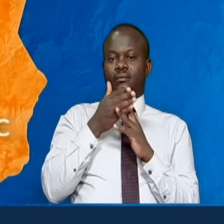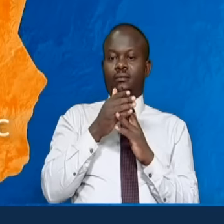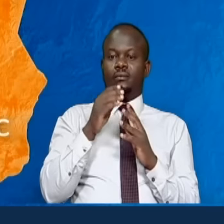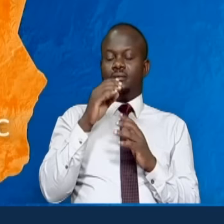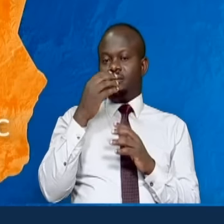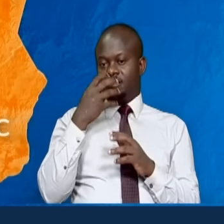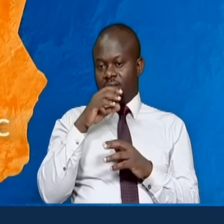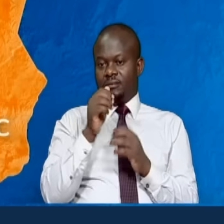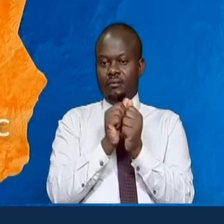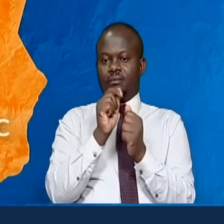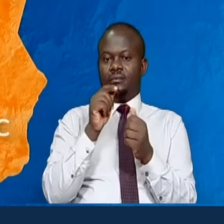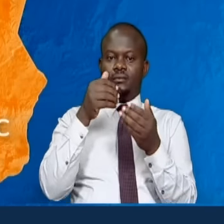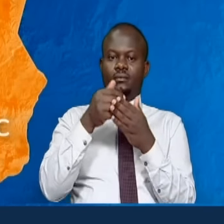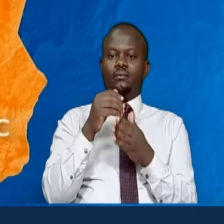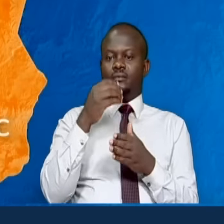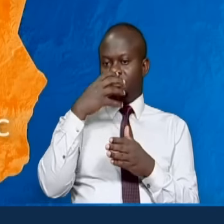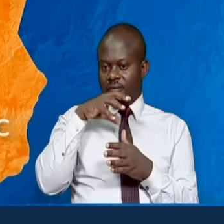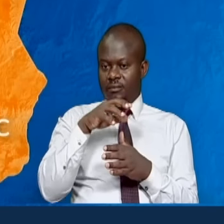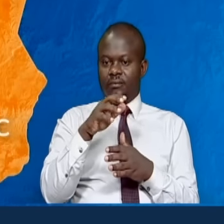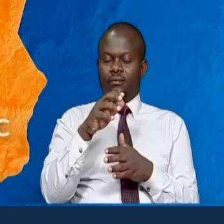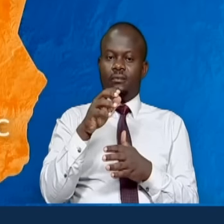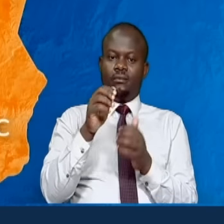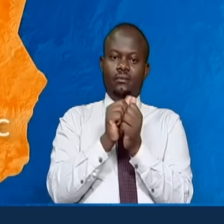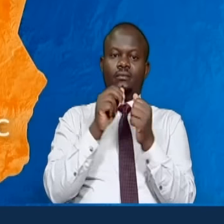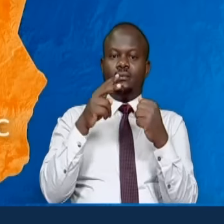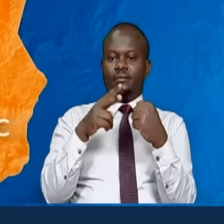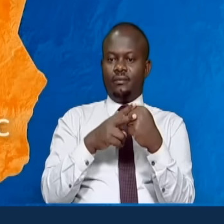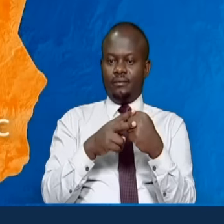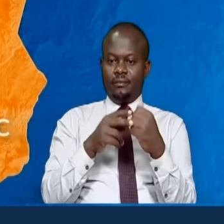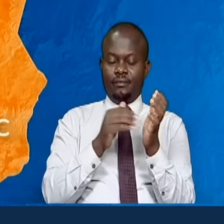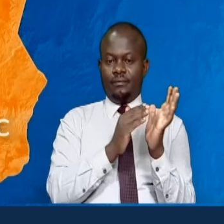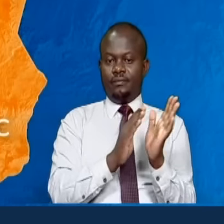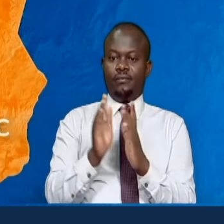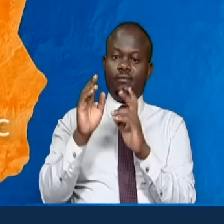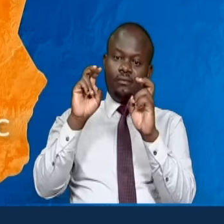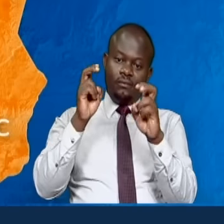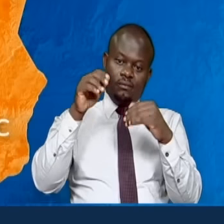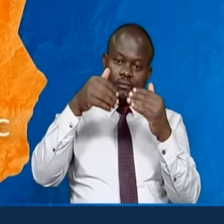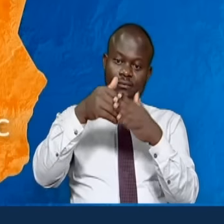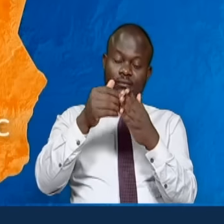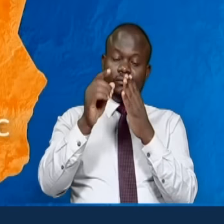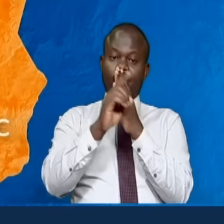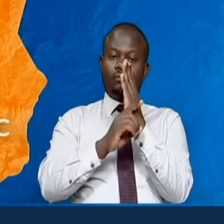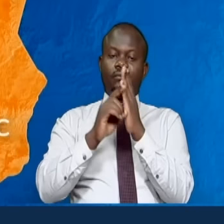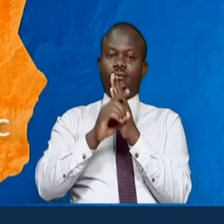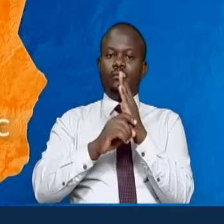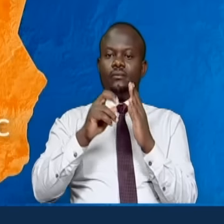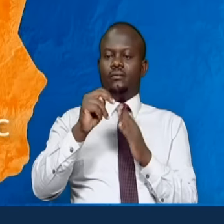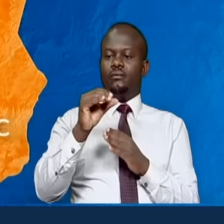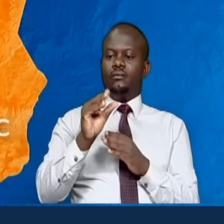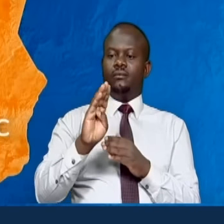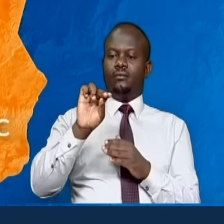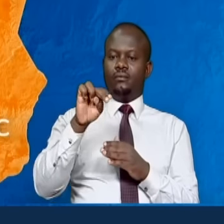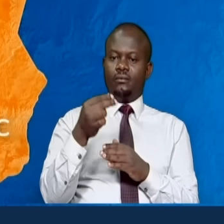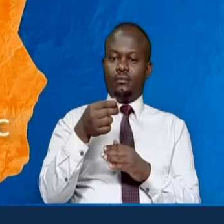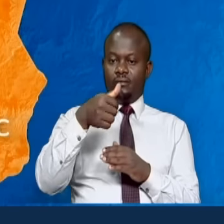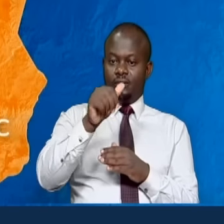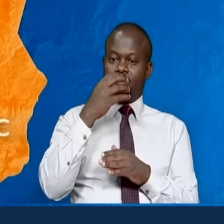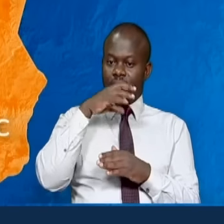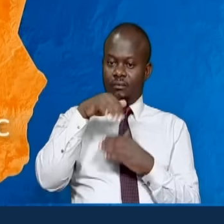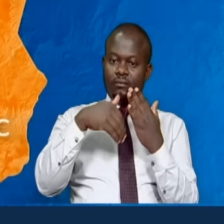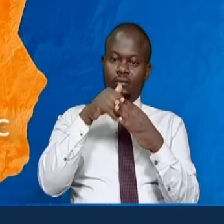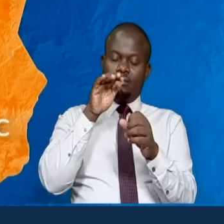Celsius 11 ndetse na degrees Celsius 17. Hateganyijwe ko mu karere ka Nyabihu ariho ko karere kazaba